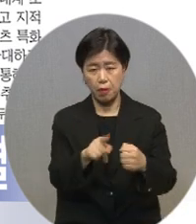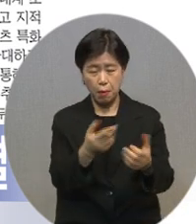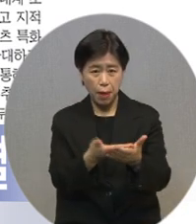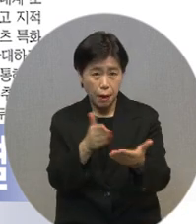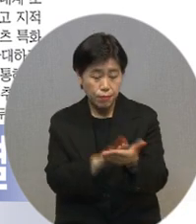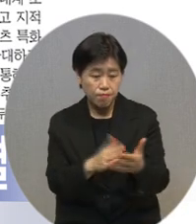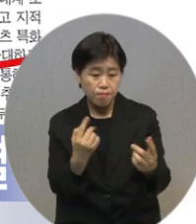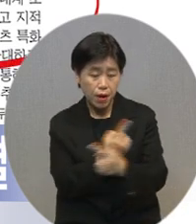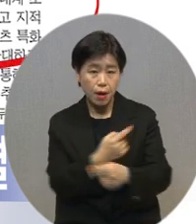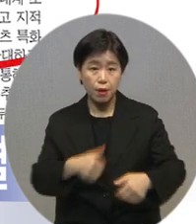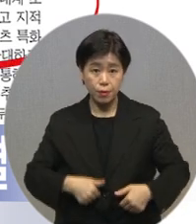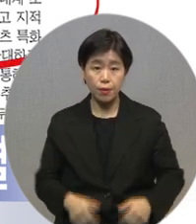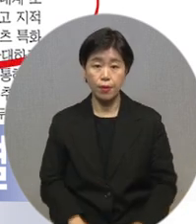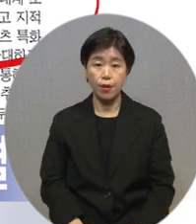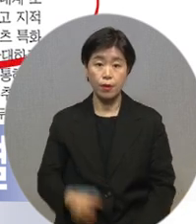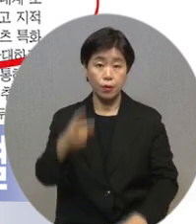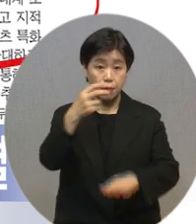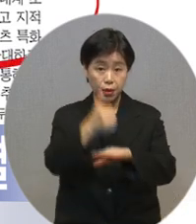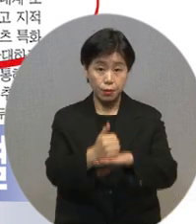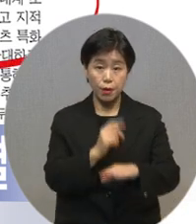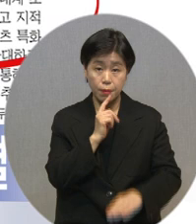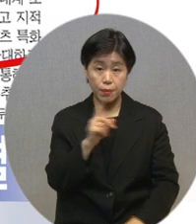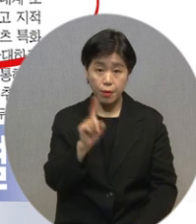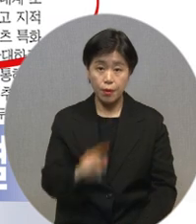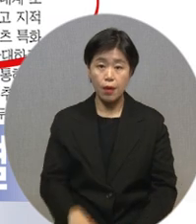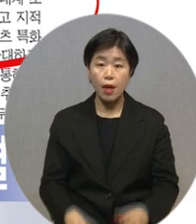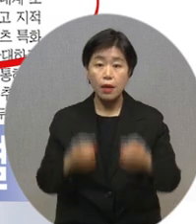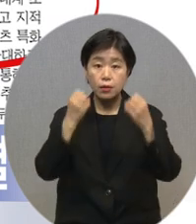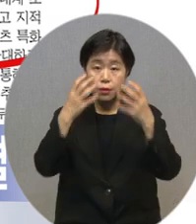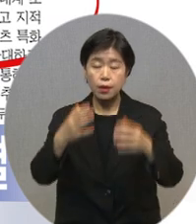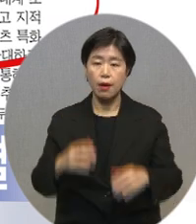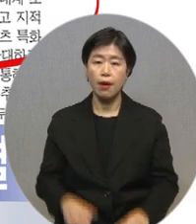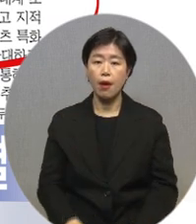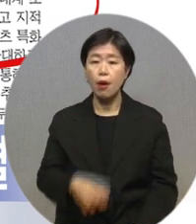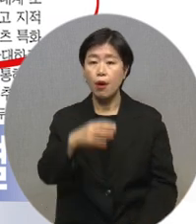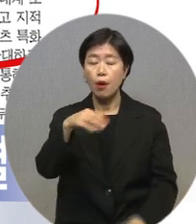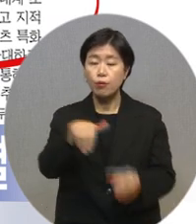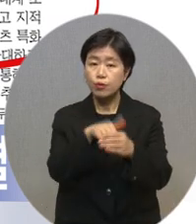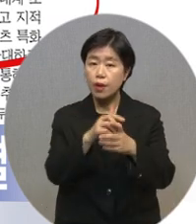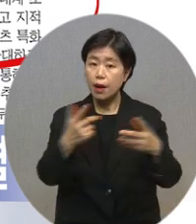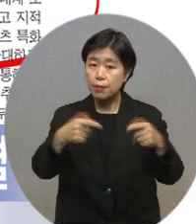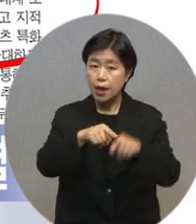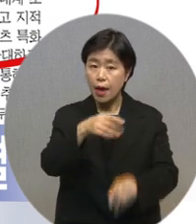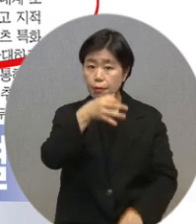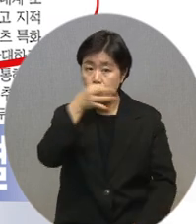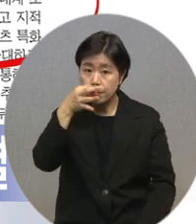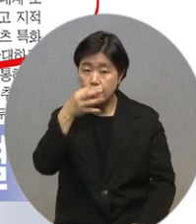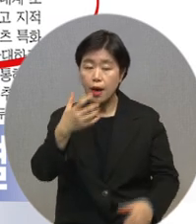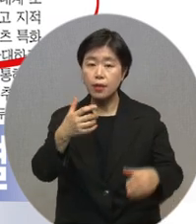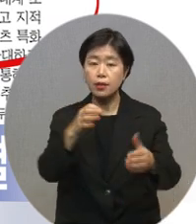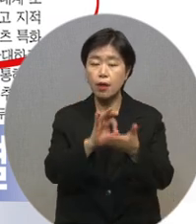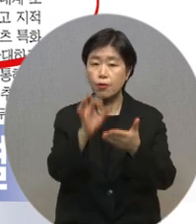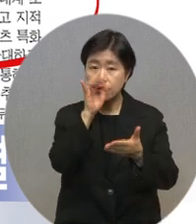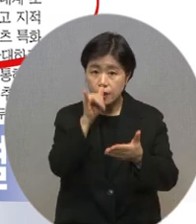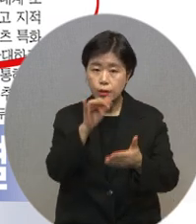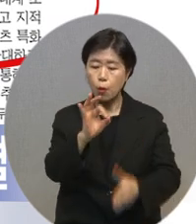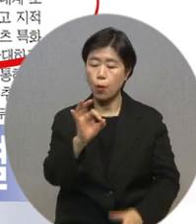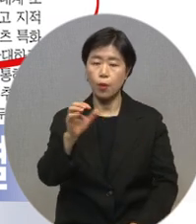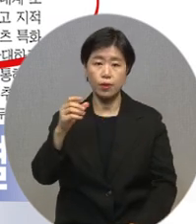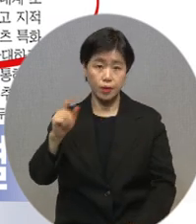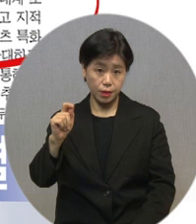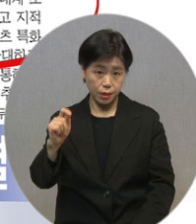설명했습니다 마지막으로 국민통합이 새롭게 대중문화 향유 플랫폼으로 자리잡은 ott 서비스 향유 환경을